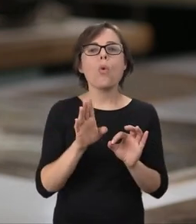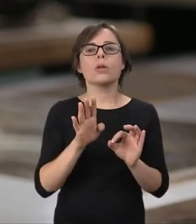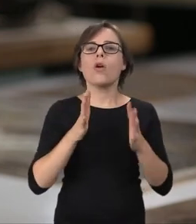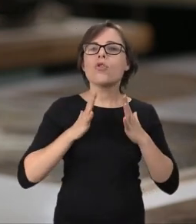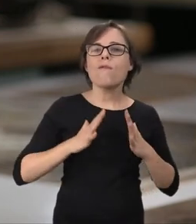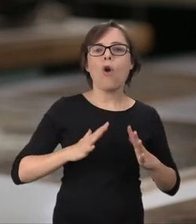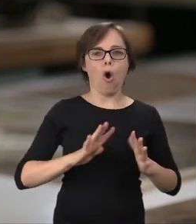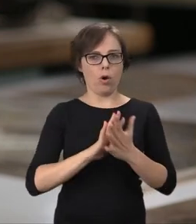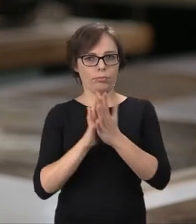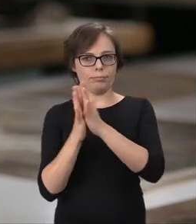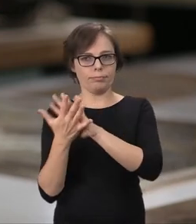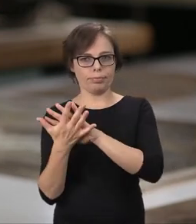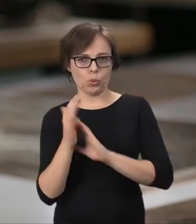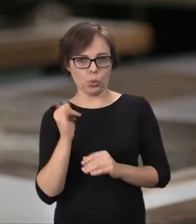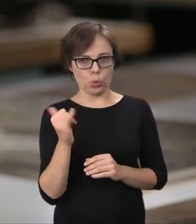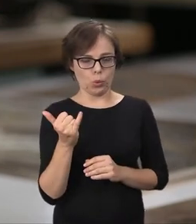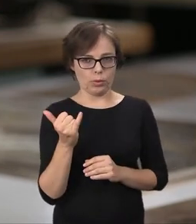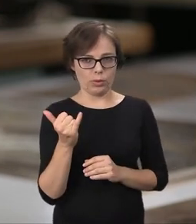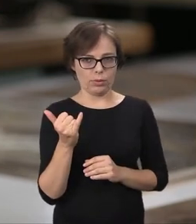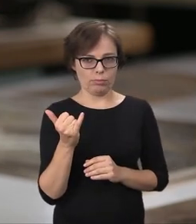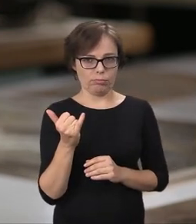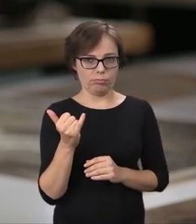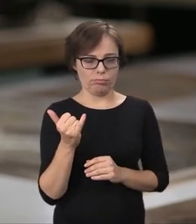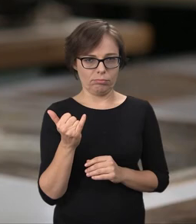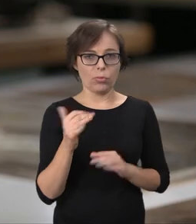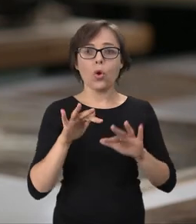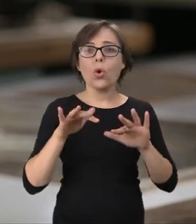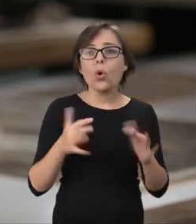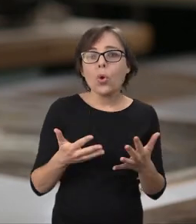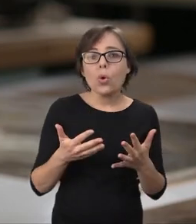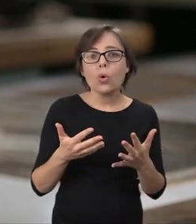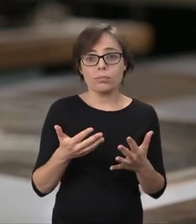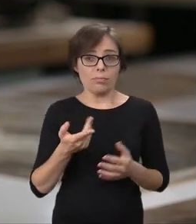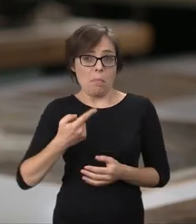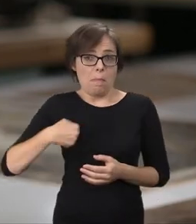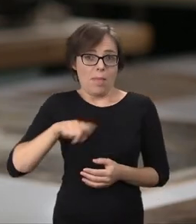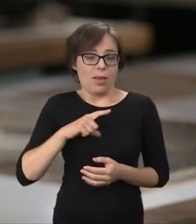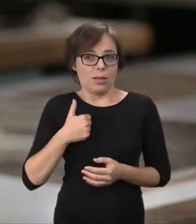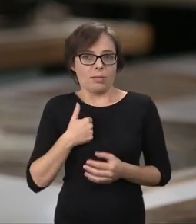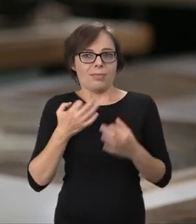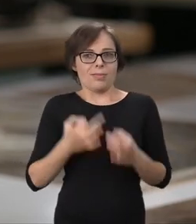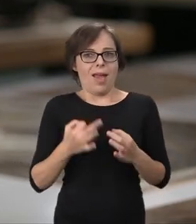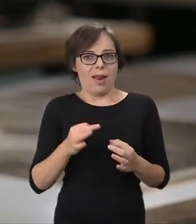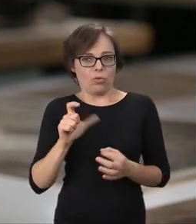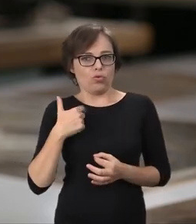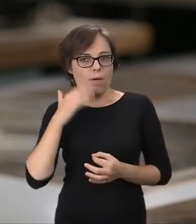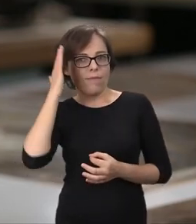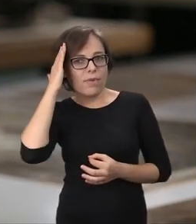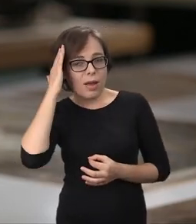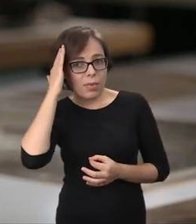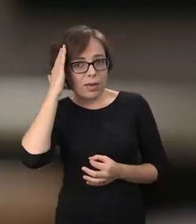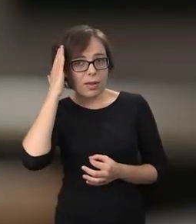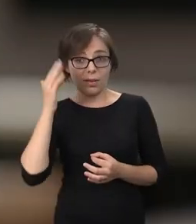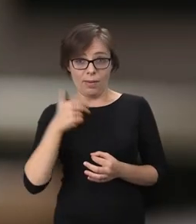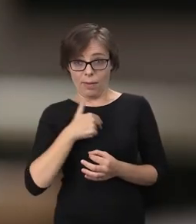się zmieniają optycznie, wolniej żółkną. Czyli no, według naszej